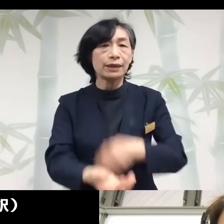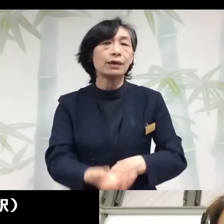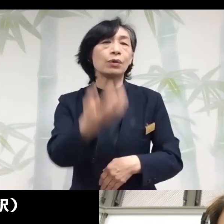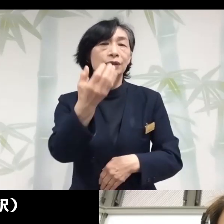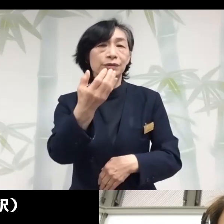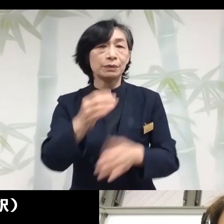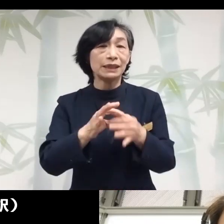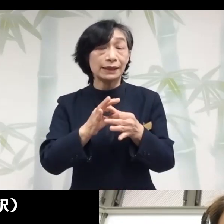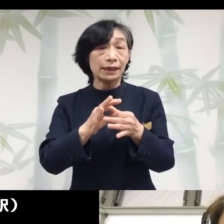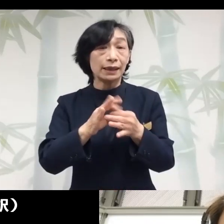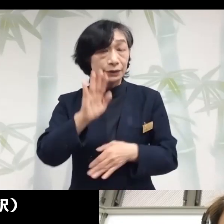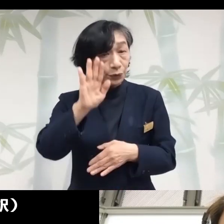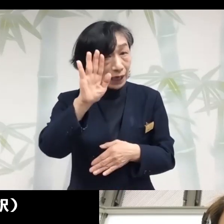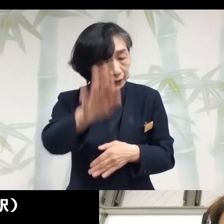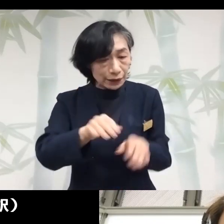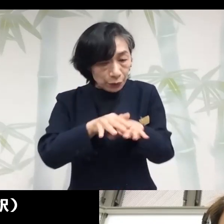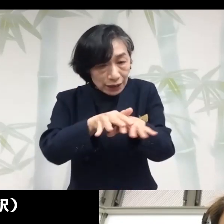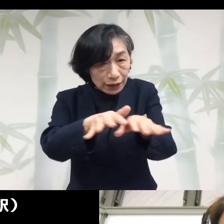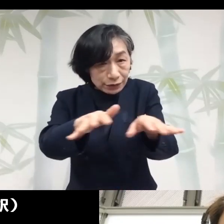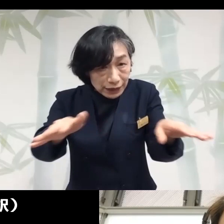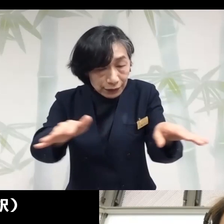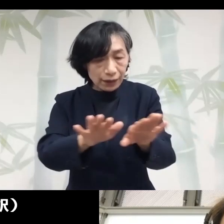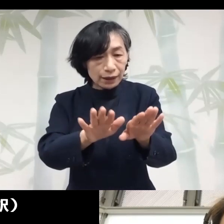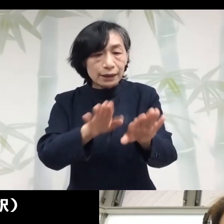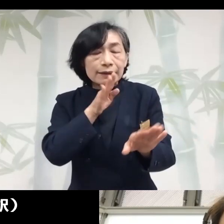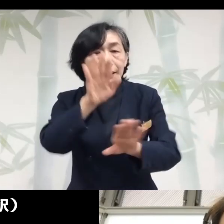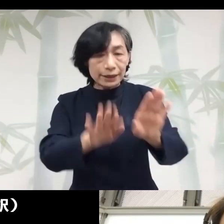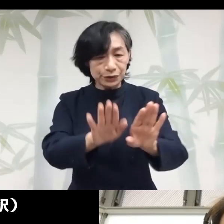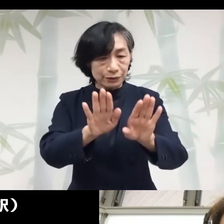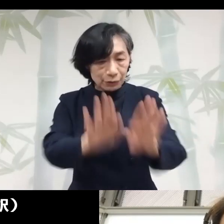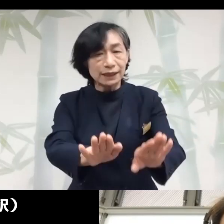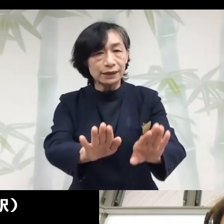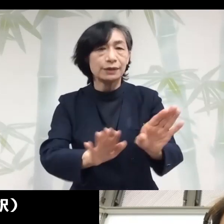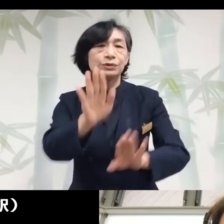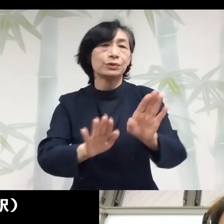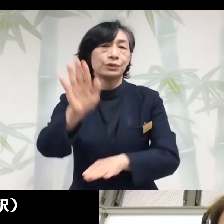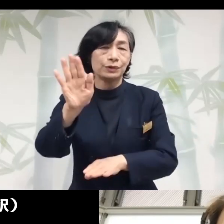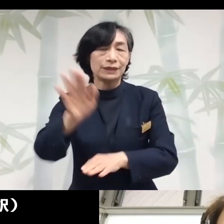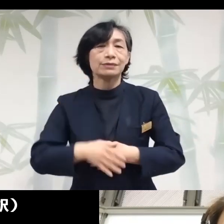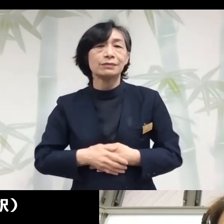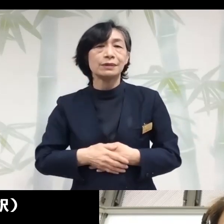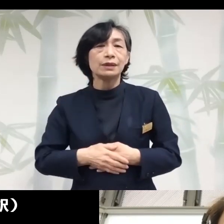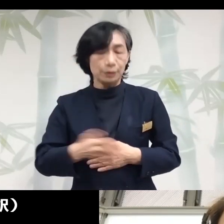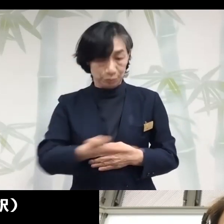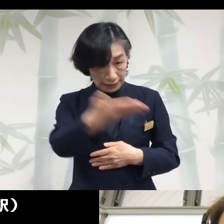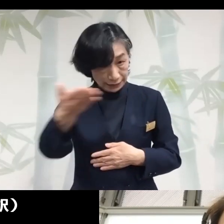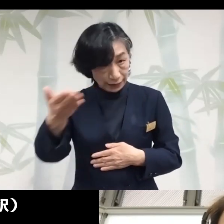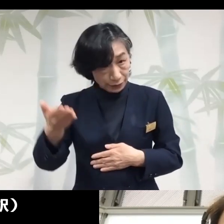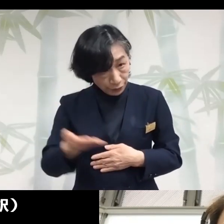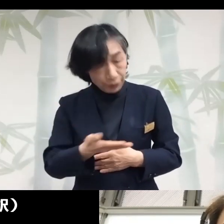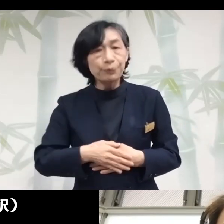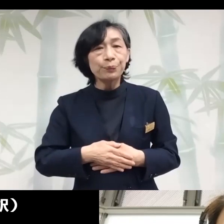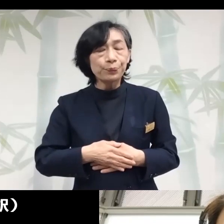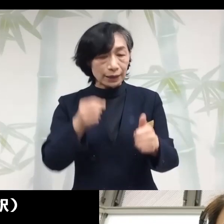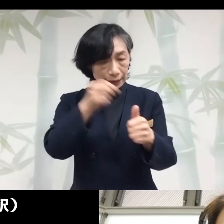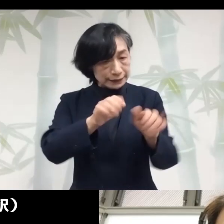の、そこからの拡大はなんとか現状では抑えられています。これも市民の皆さん方が感染